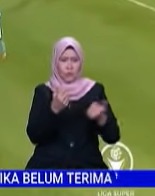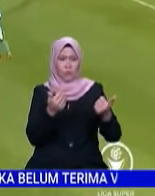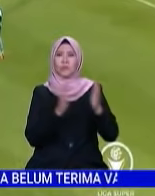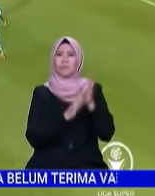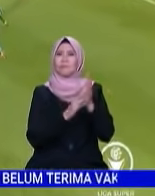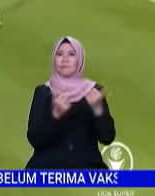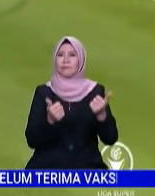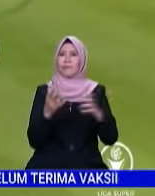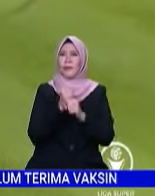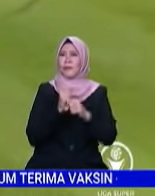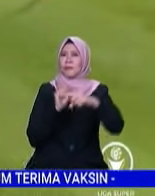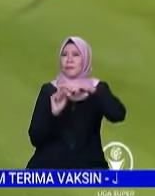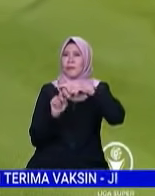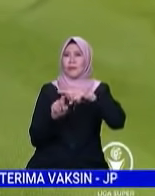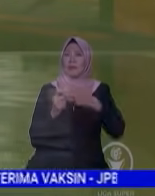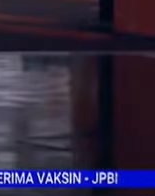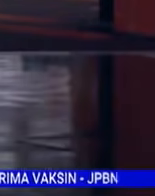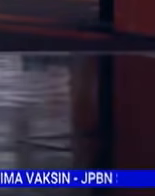City.